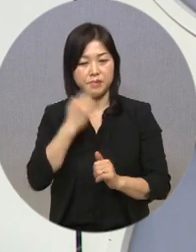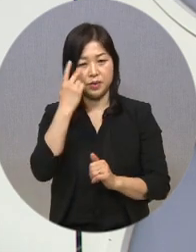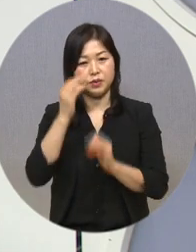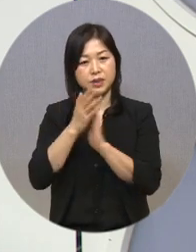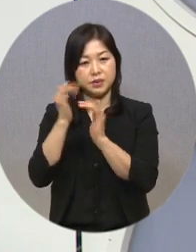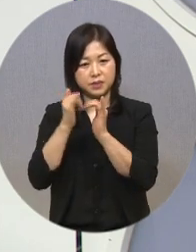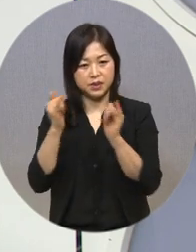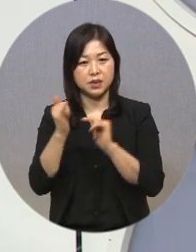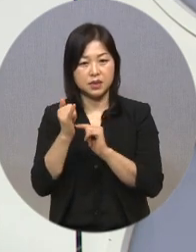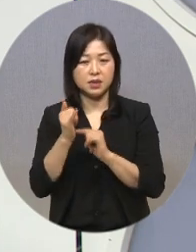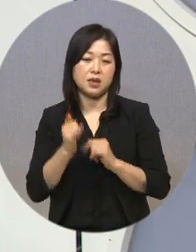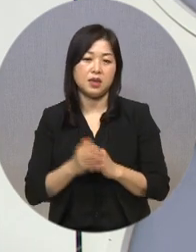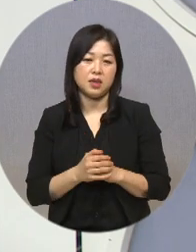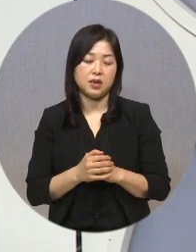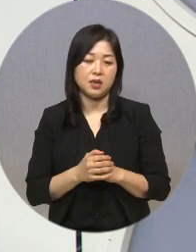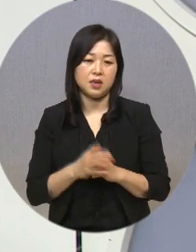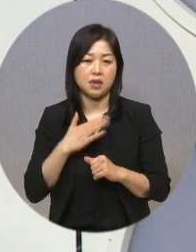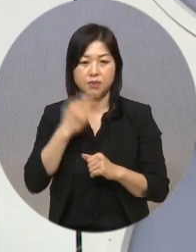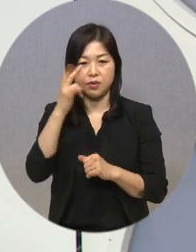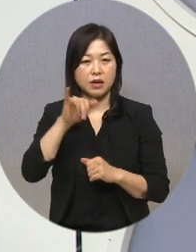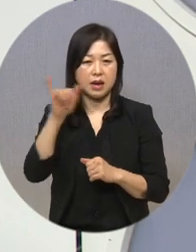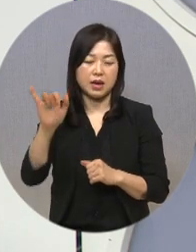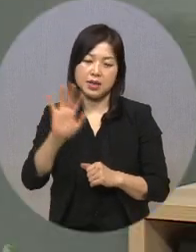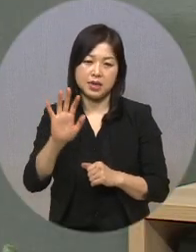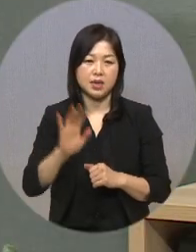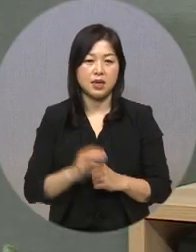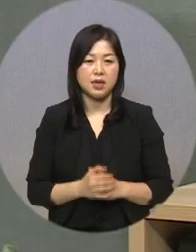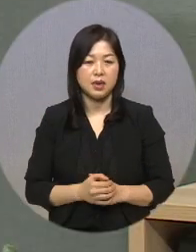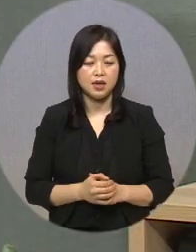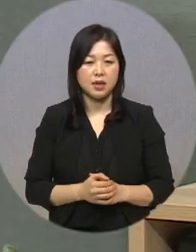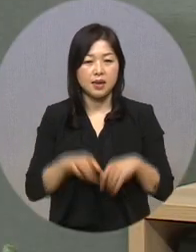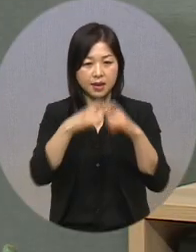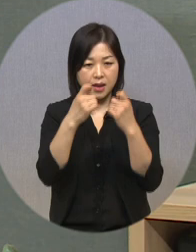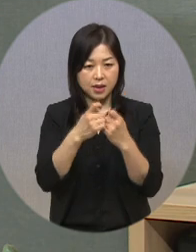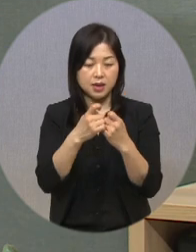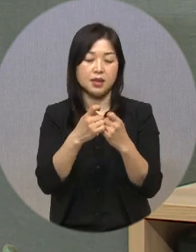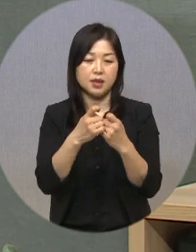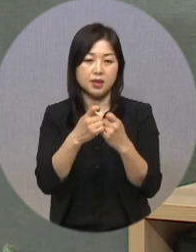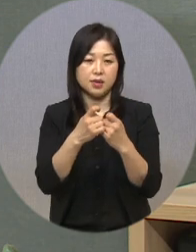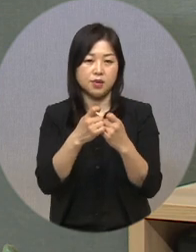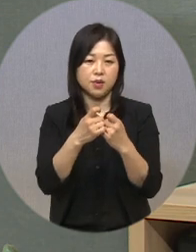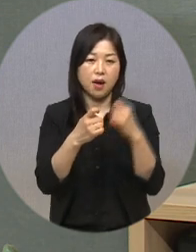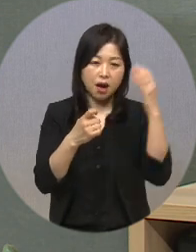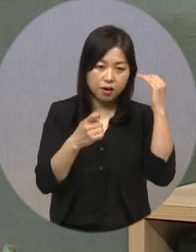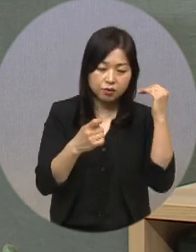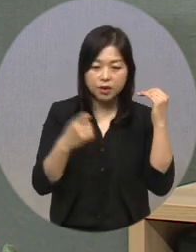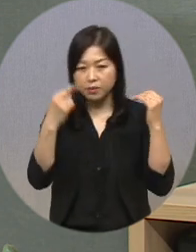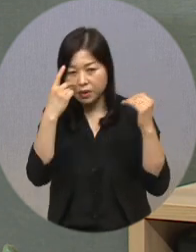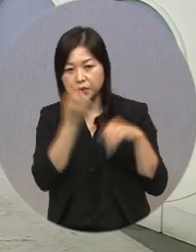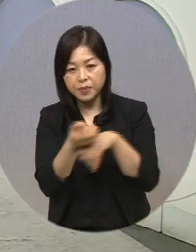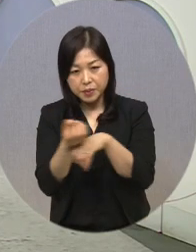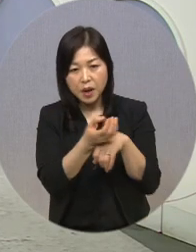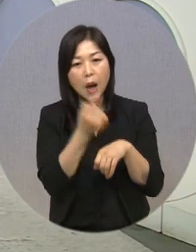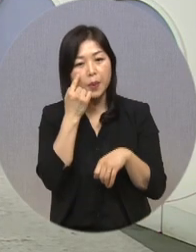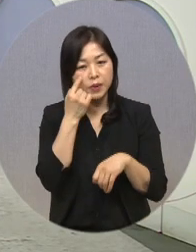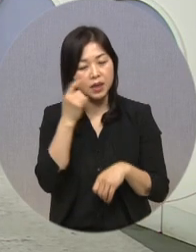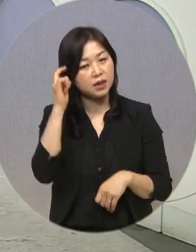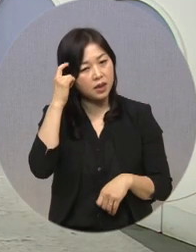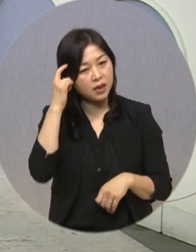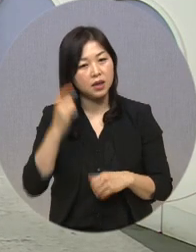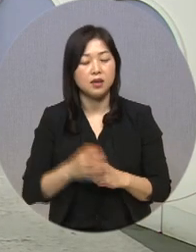들어갈 수도 없고 이제 나이도 그래서 그러면은 민간 외교를 하자. 야. 그게 뭐냐?